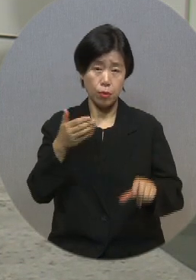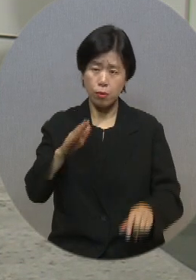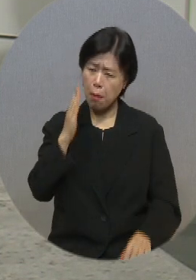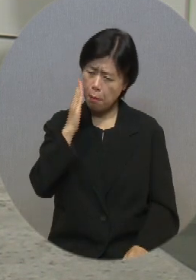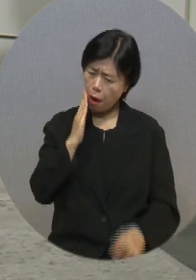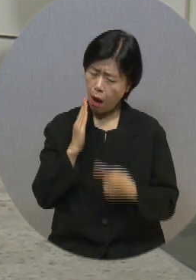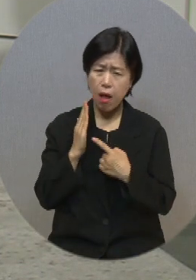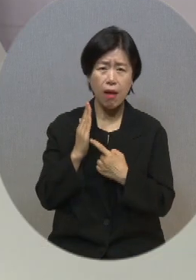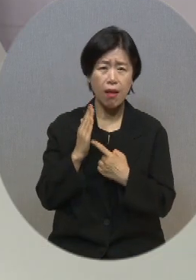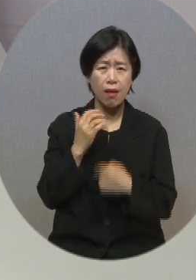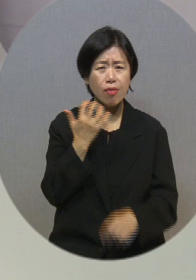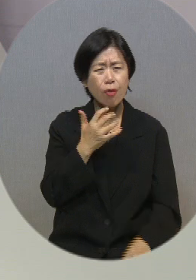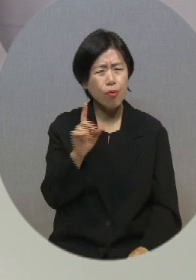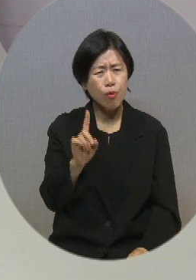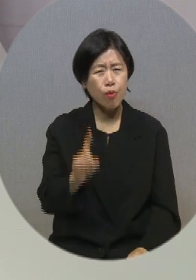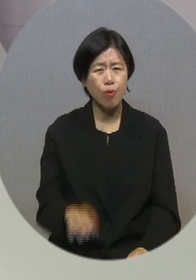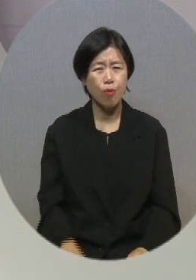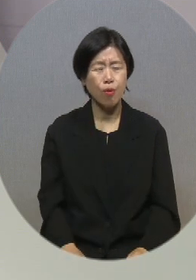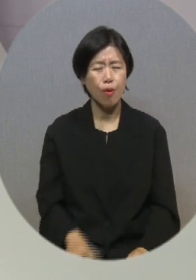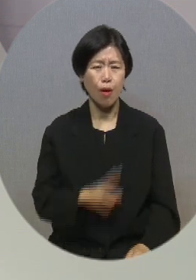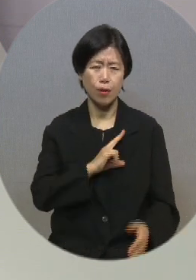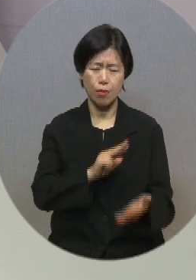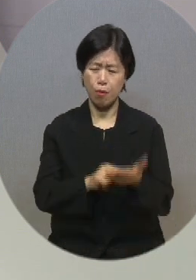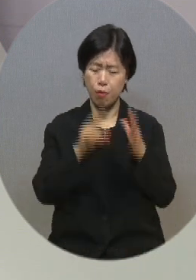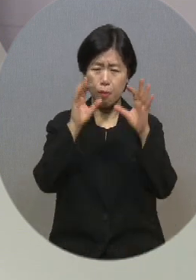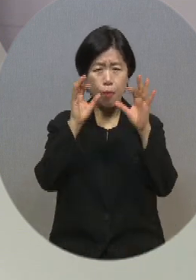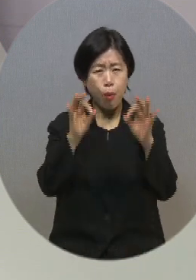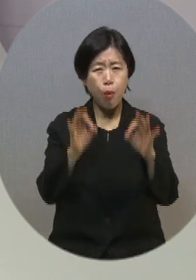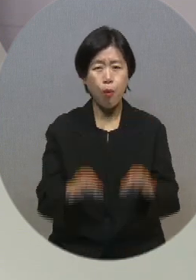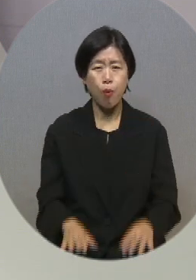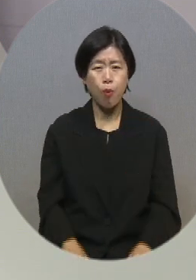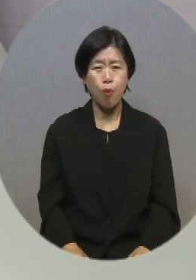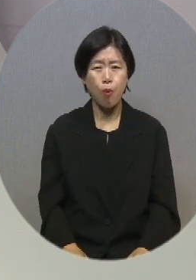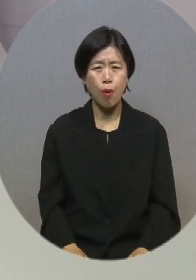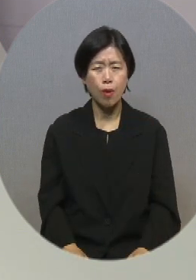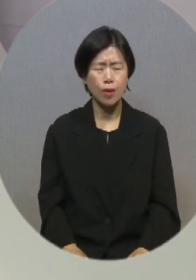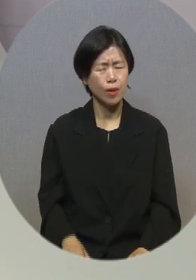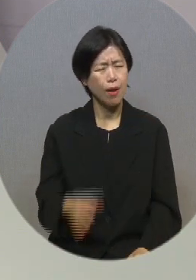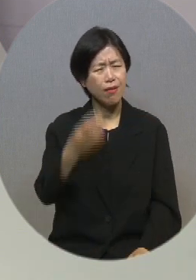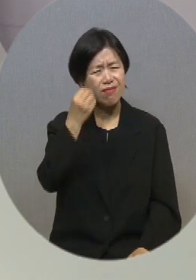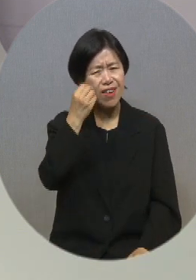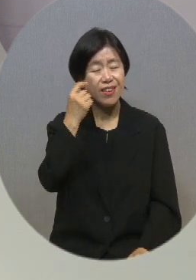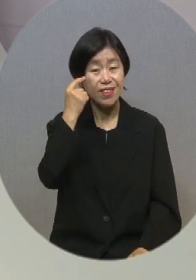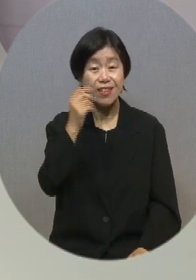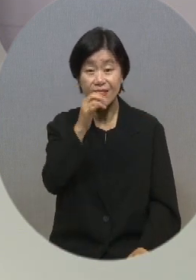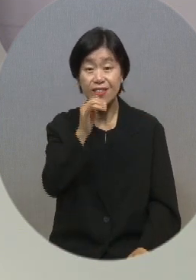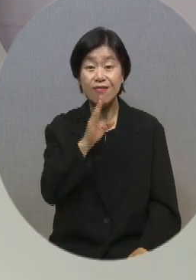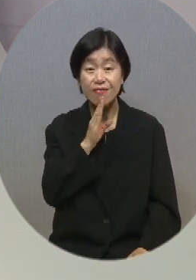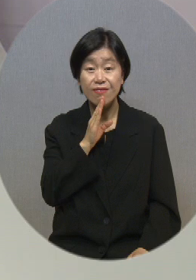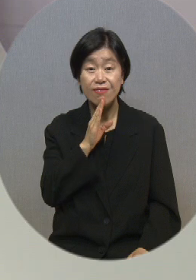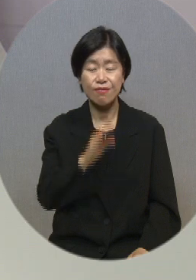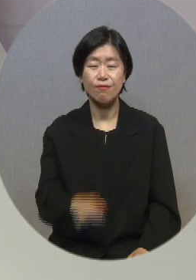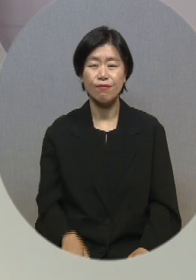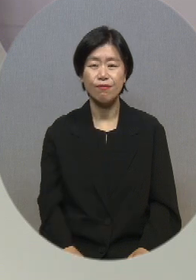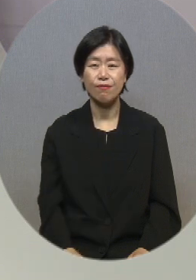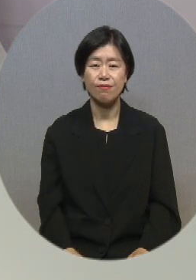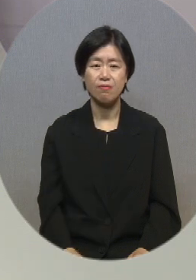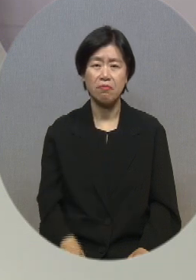파란 낙엽이 진단 말이에요. 뭔가 벌써 제목에서 네. 아 이거는 잘못됐구나. 아 운명적으로 뭔가